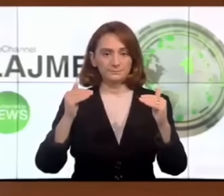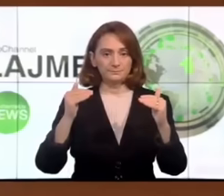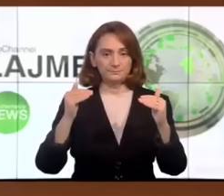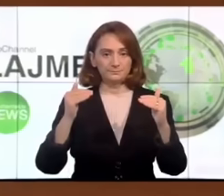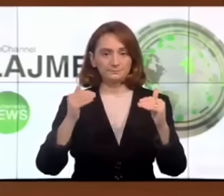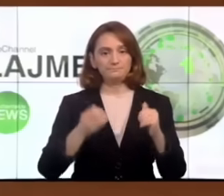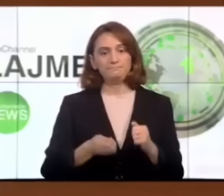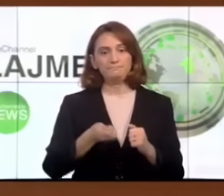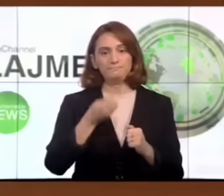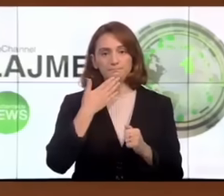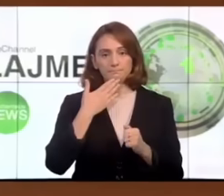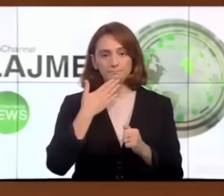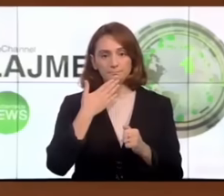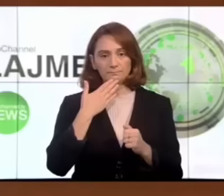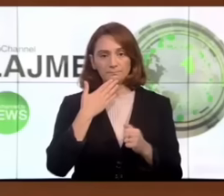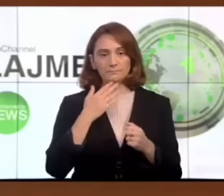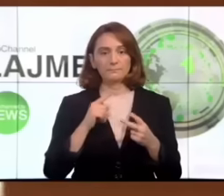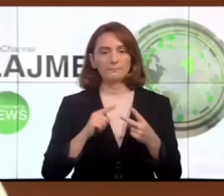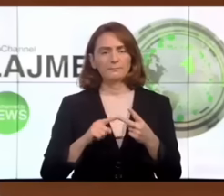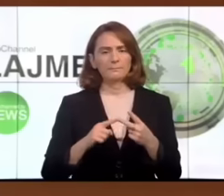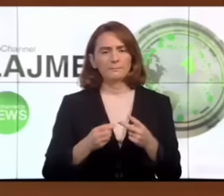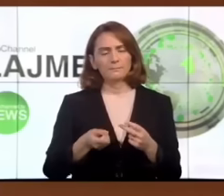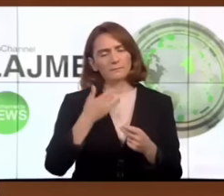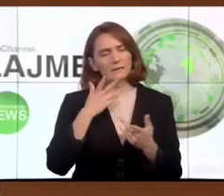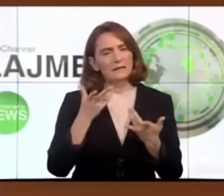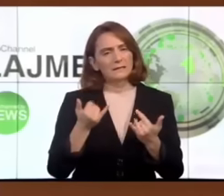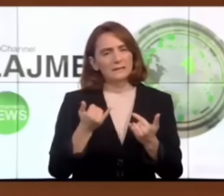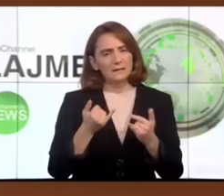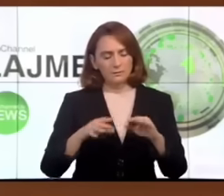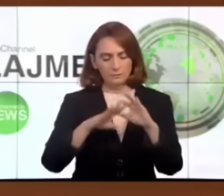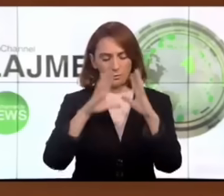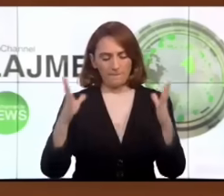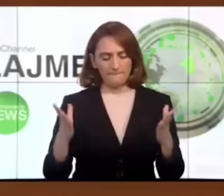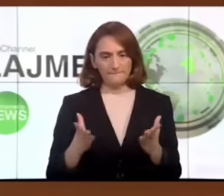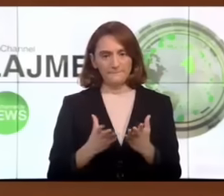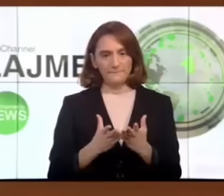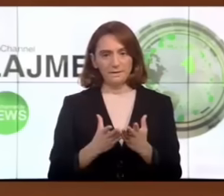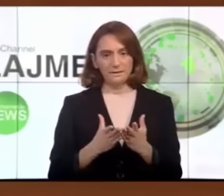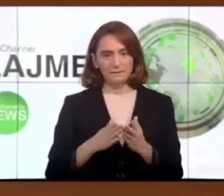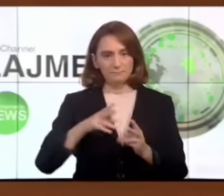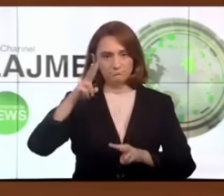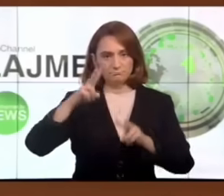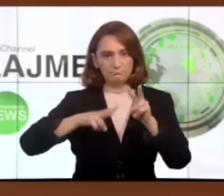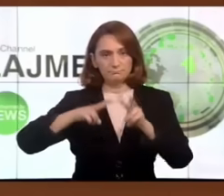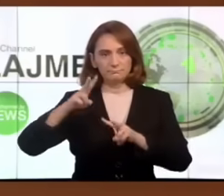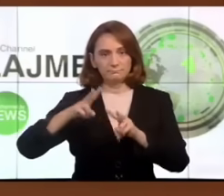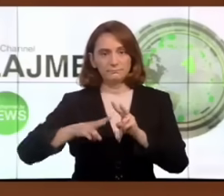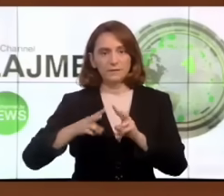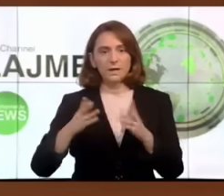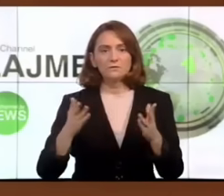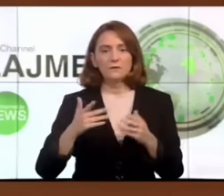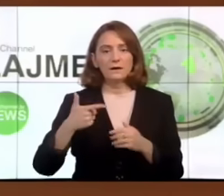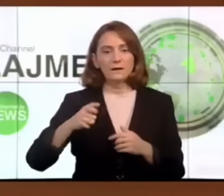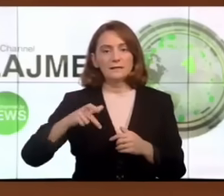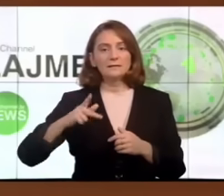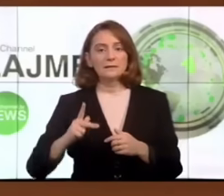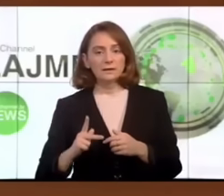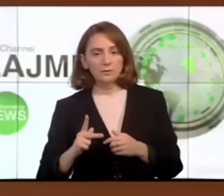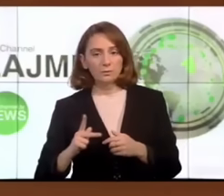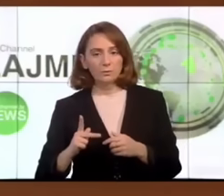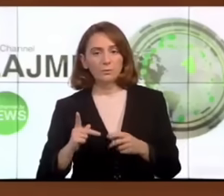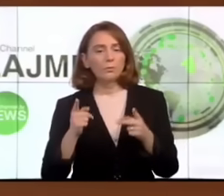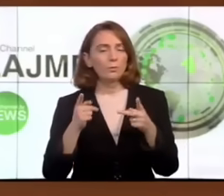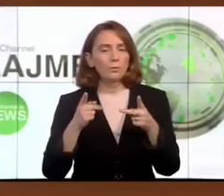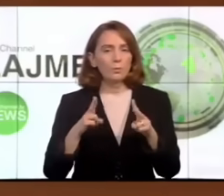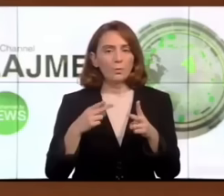në risk. Në fakt, ky ndryshim synon të integroj një model inspektimi që është i bazuar në analizën e rrezikut,